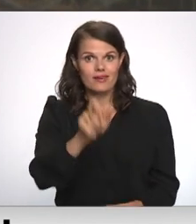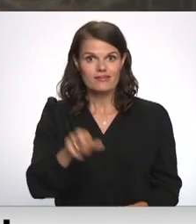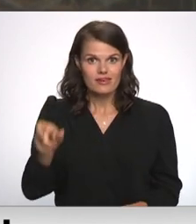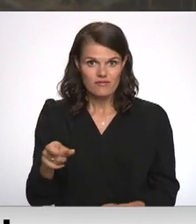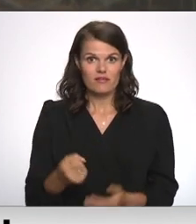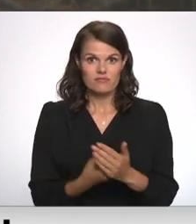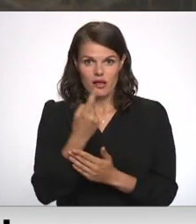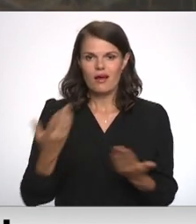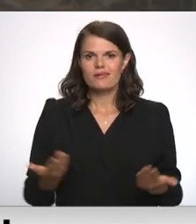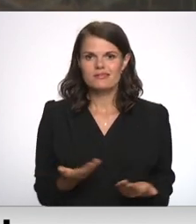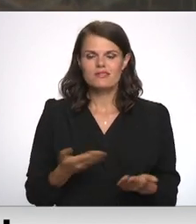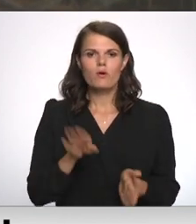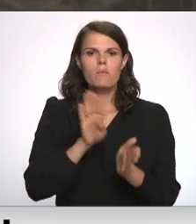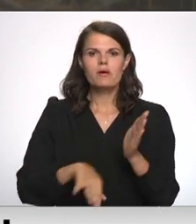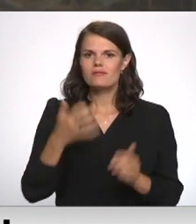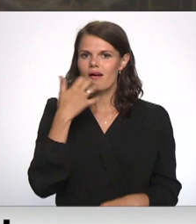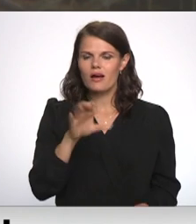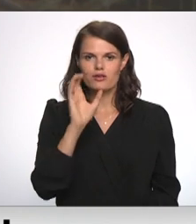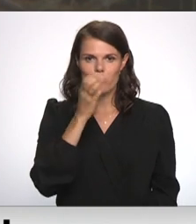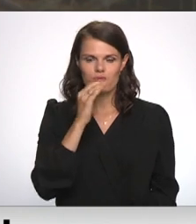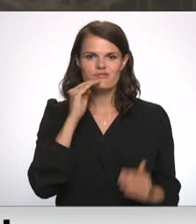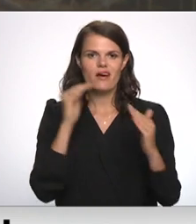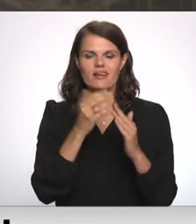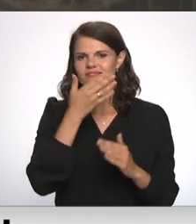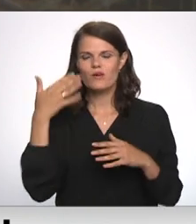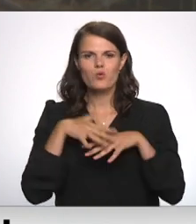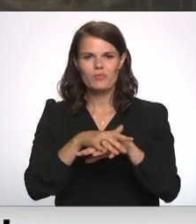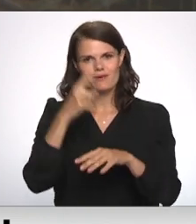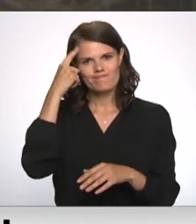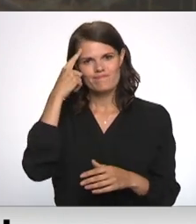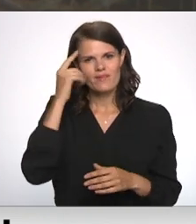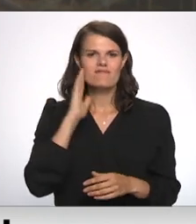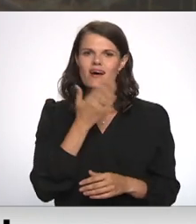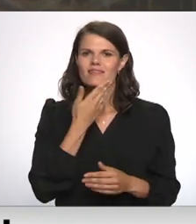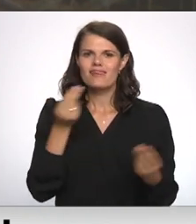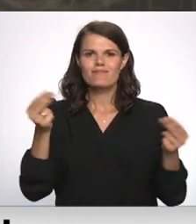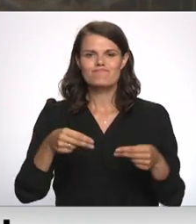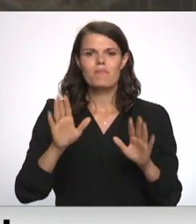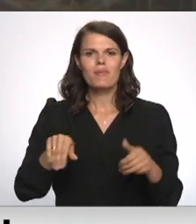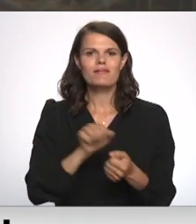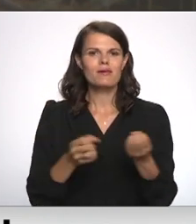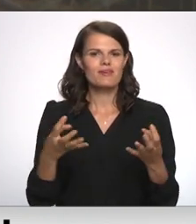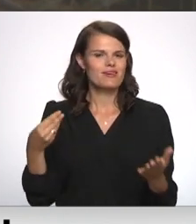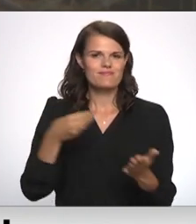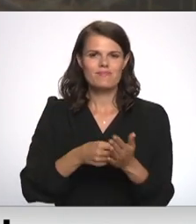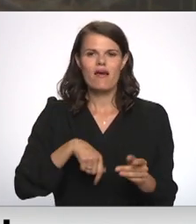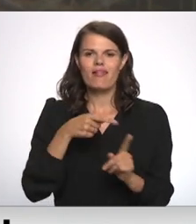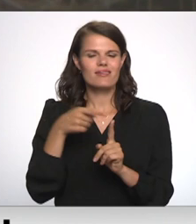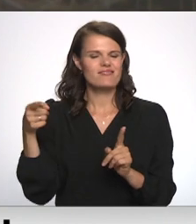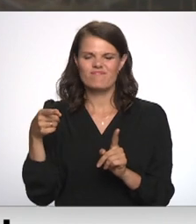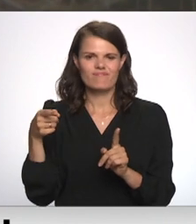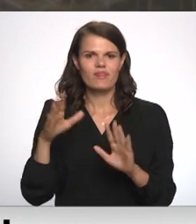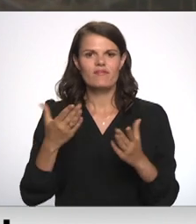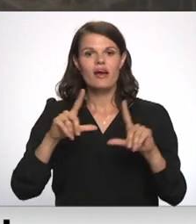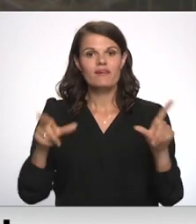karstā ūdens. Rēzeknes siltumtīklos šobrīd skeptiski vērtē iespēju jau vasarā noslēgt līgumus par dabas gāzes iegādi ilgtermiņā vai